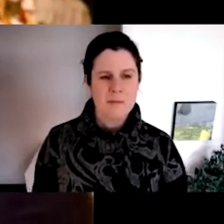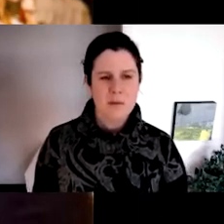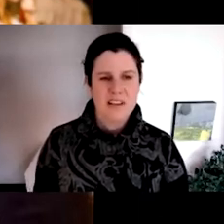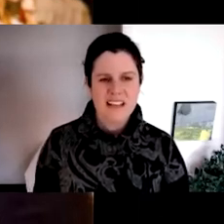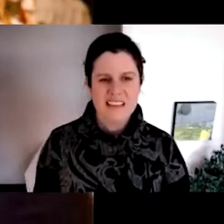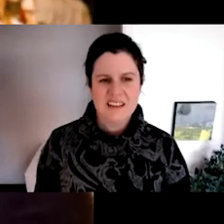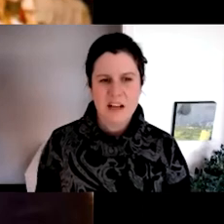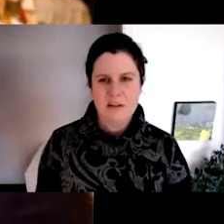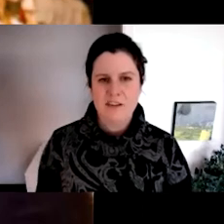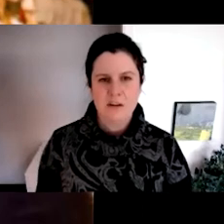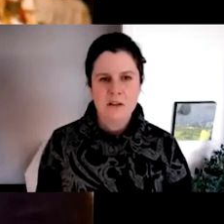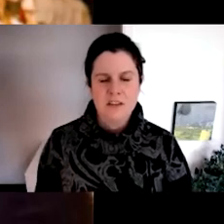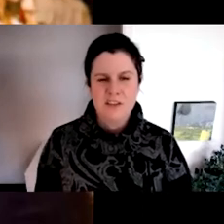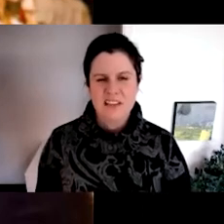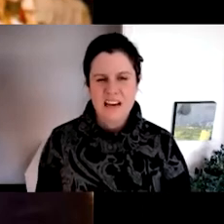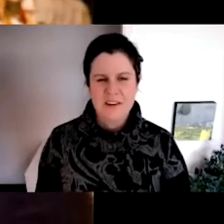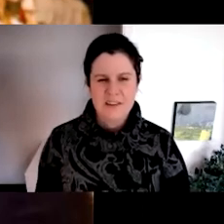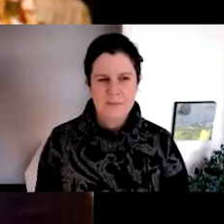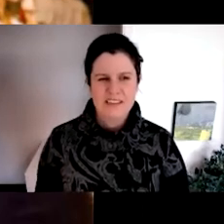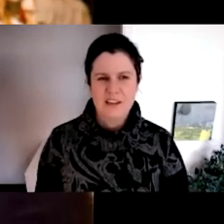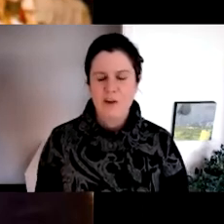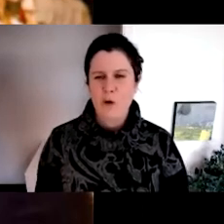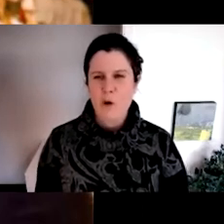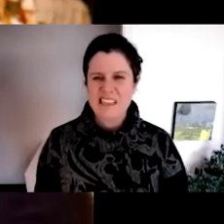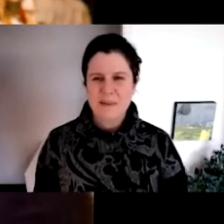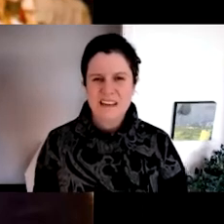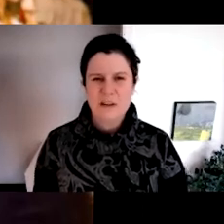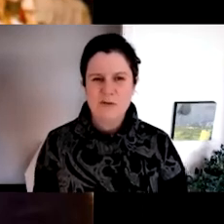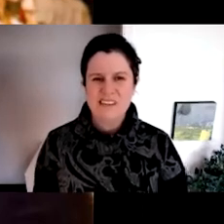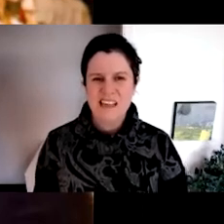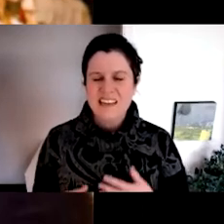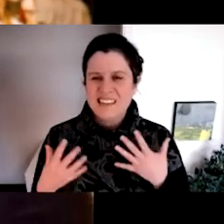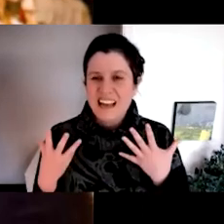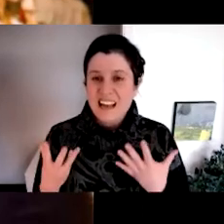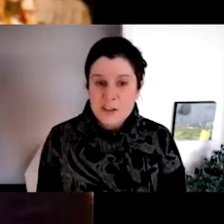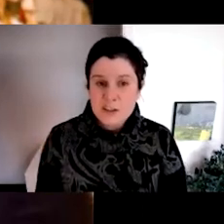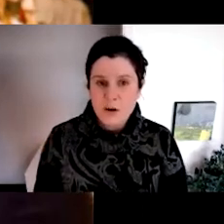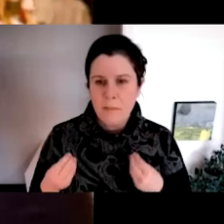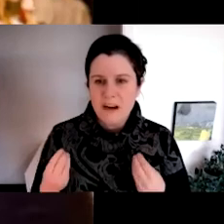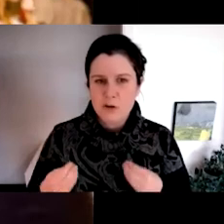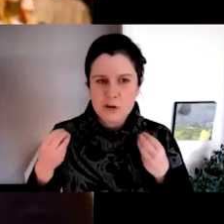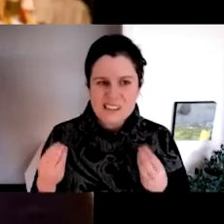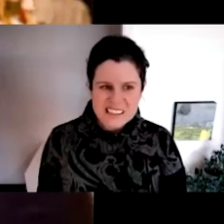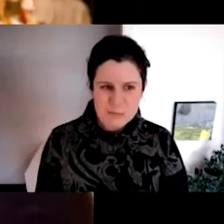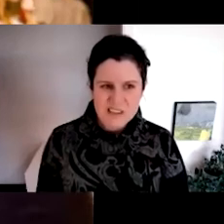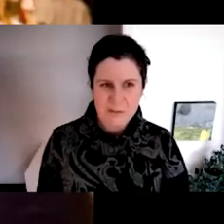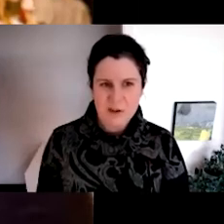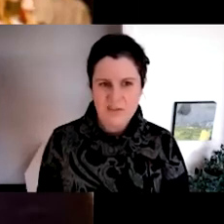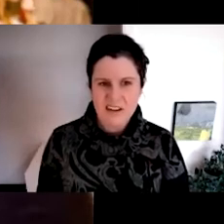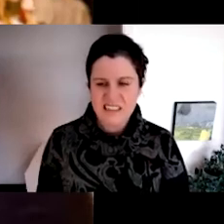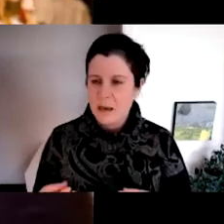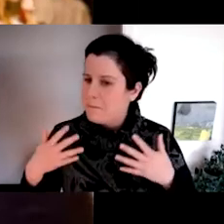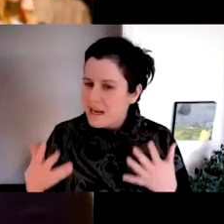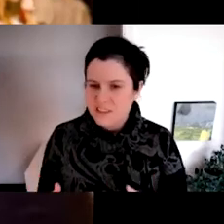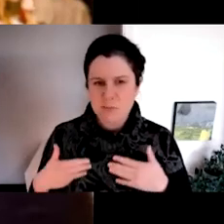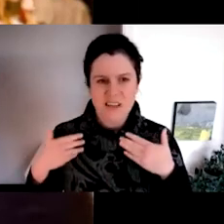en termes en de modalité d'évaluation j'ai été à l'écoute des personnes neuroatypiques qui nous disaient c'est injuste on perd toujours 10% pour